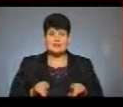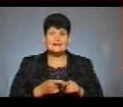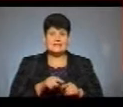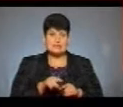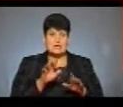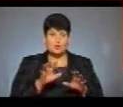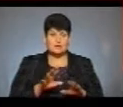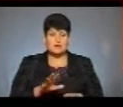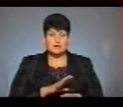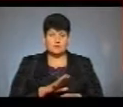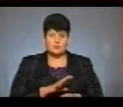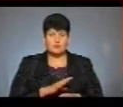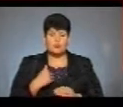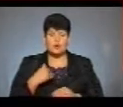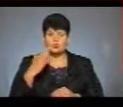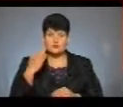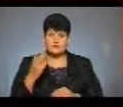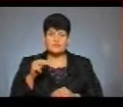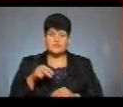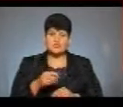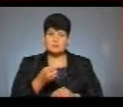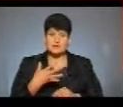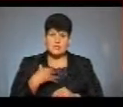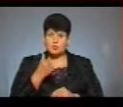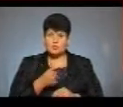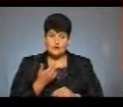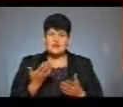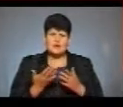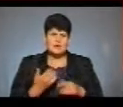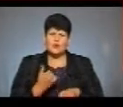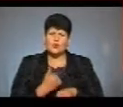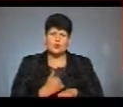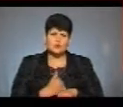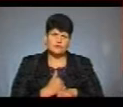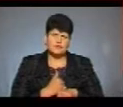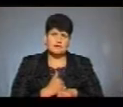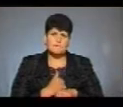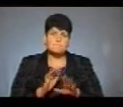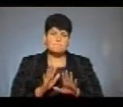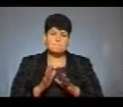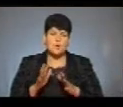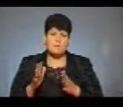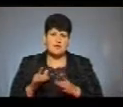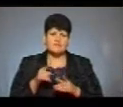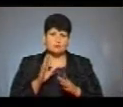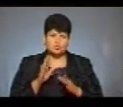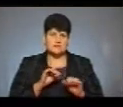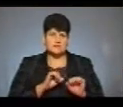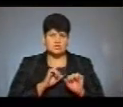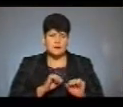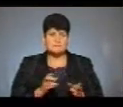кодекс, який був проголосований за нього в 2015 році, які такі основні моменти ви будете відстоювати,